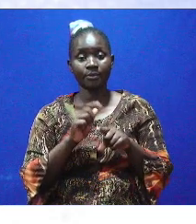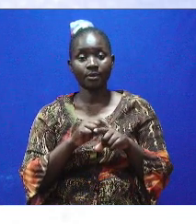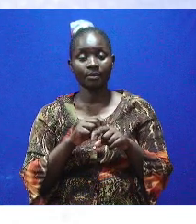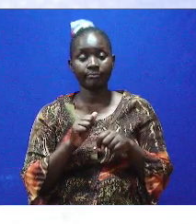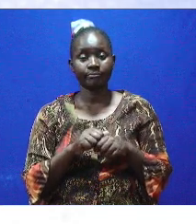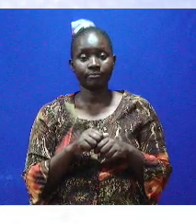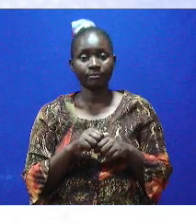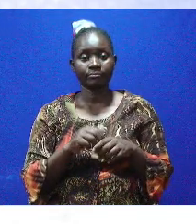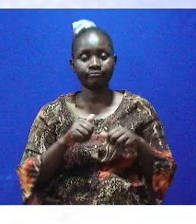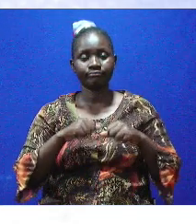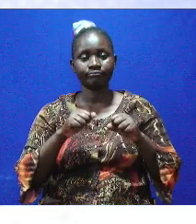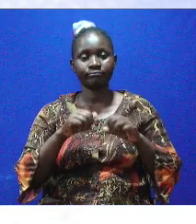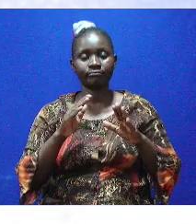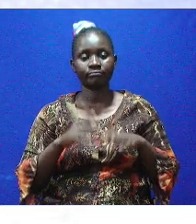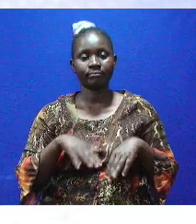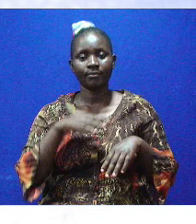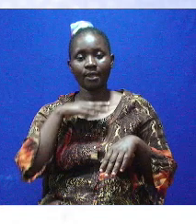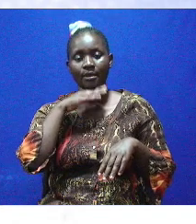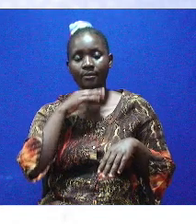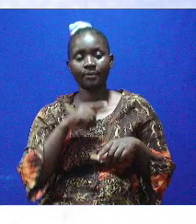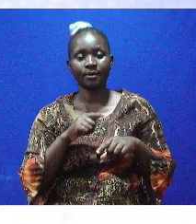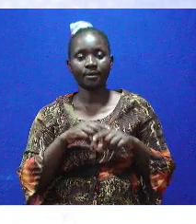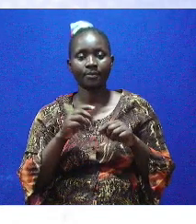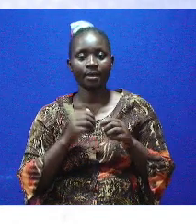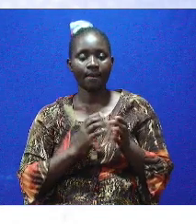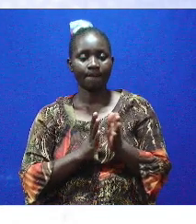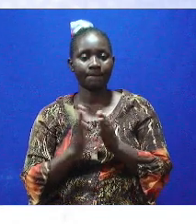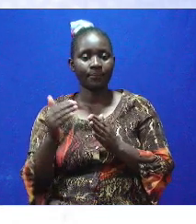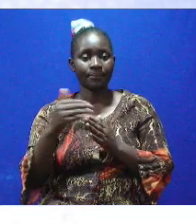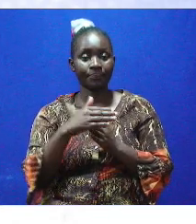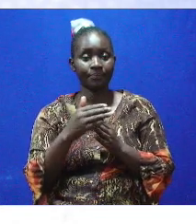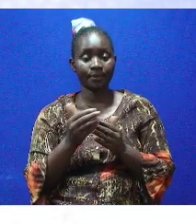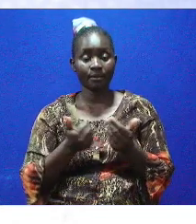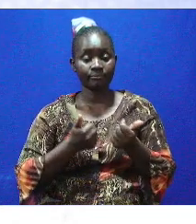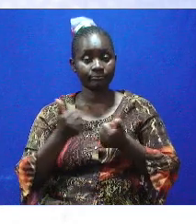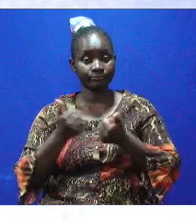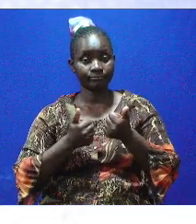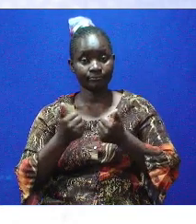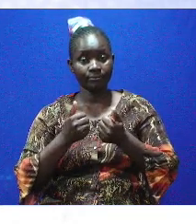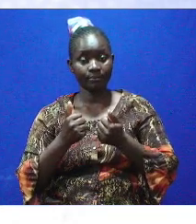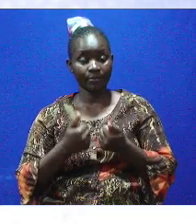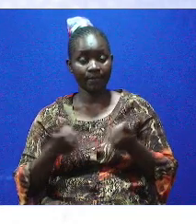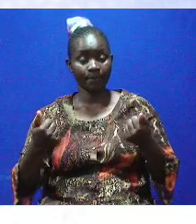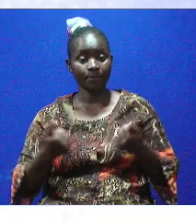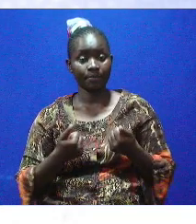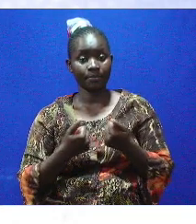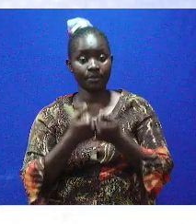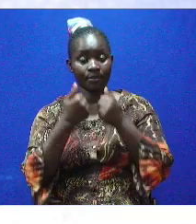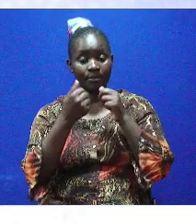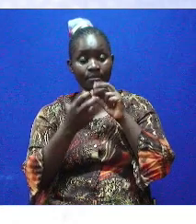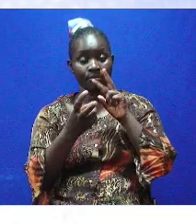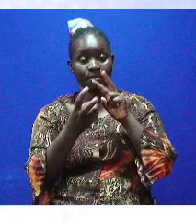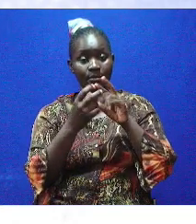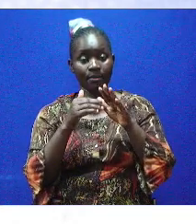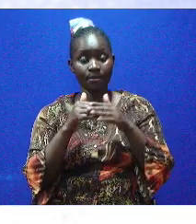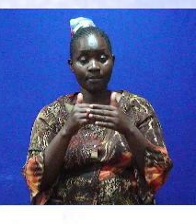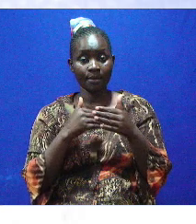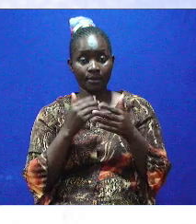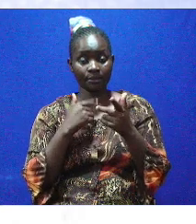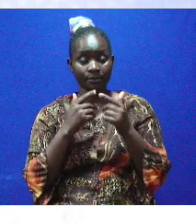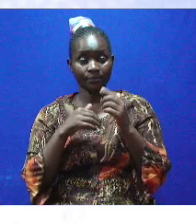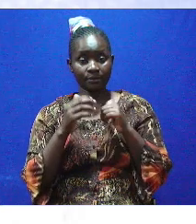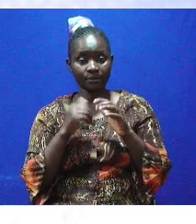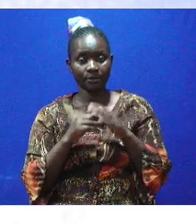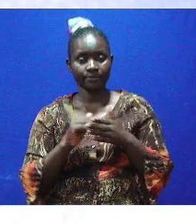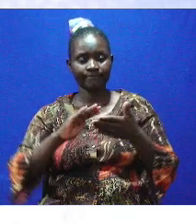yuru mwana boda boda ni gautia matukweli chinga kiata ya makonye ete gari ya yemo. Abu asa utiko tumana ni gari dobo siya sobo siyo maiga ya ye ni ganya aragoswa